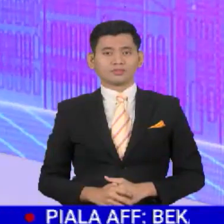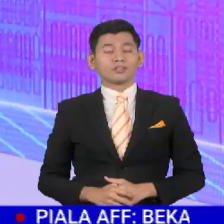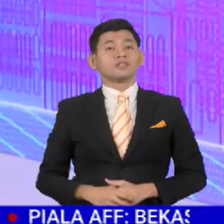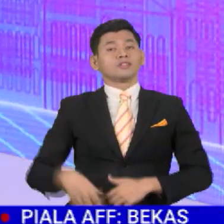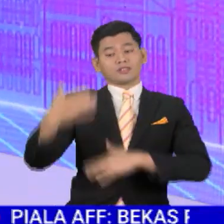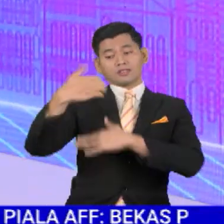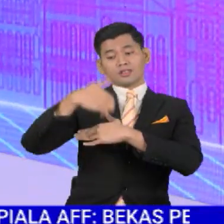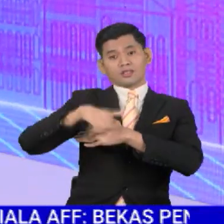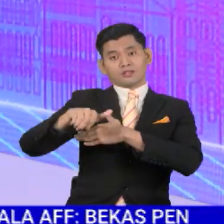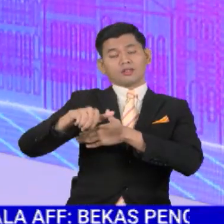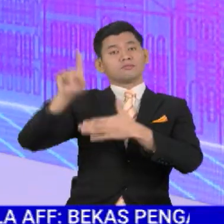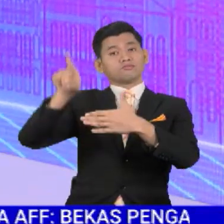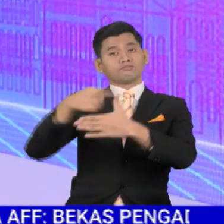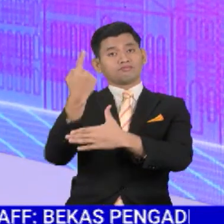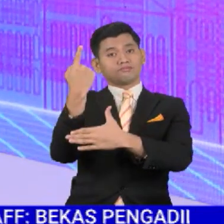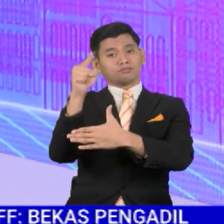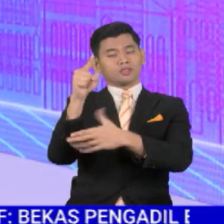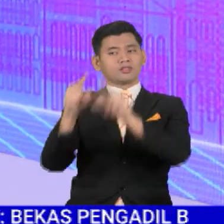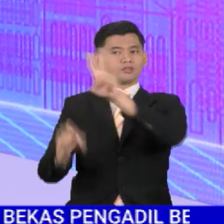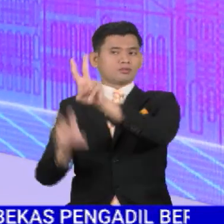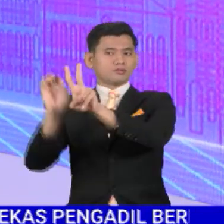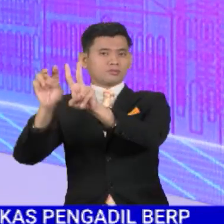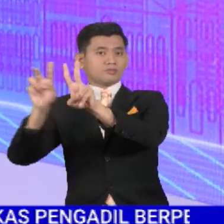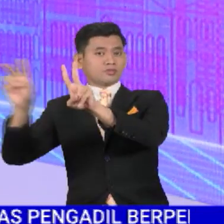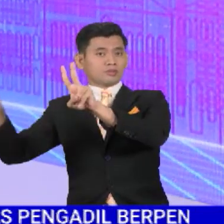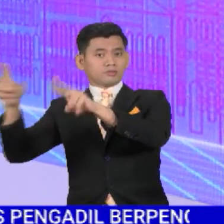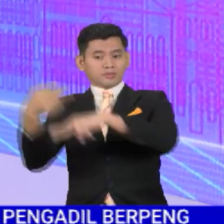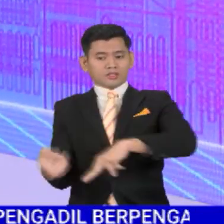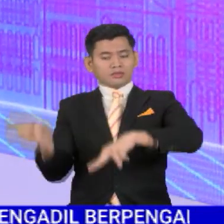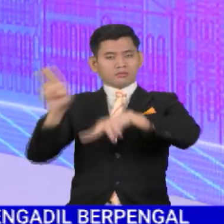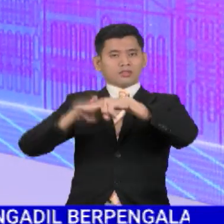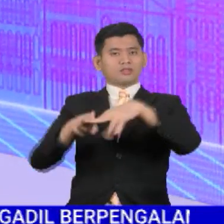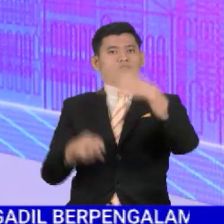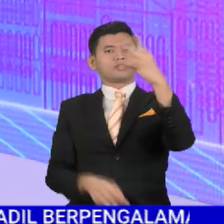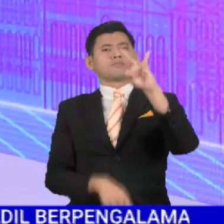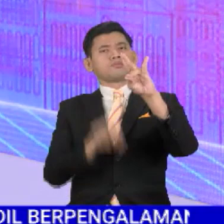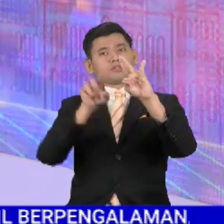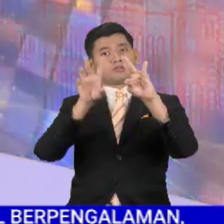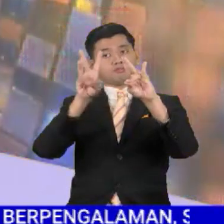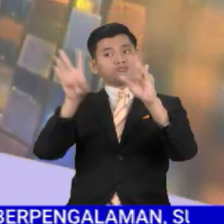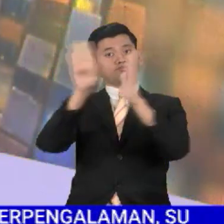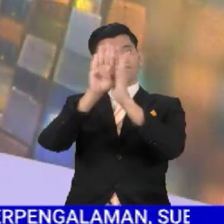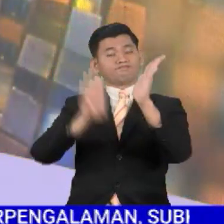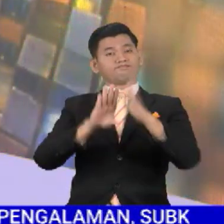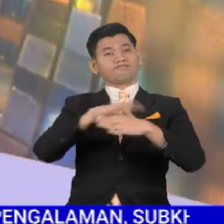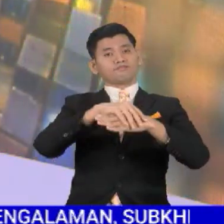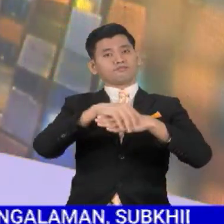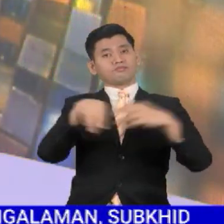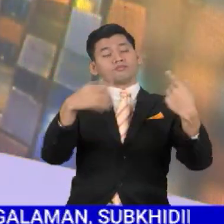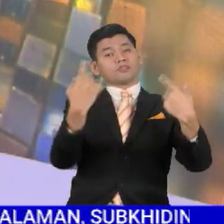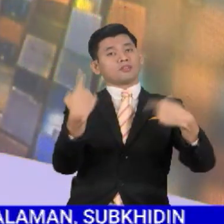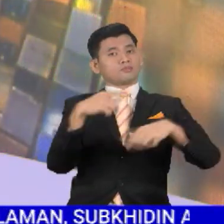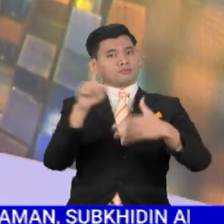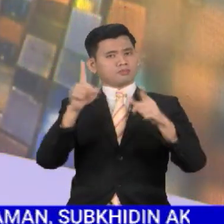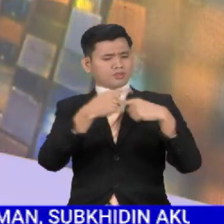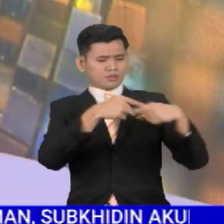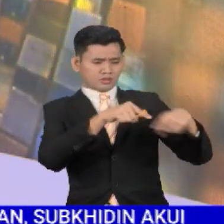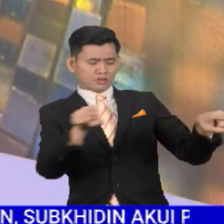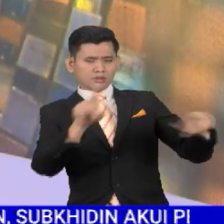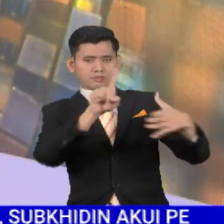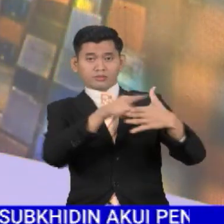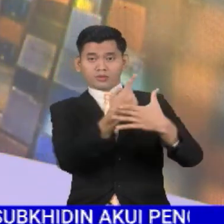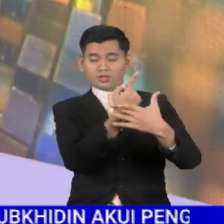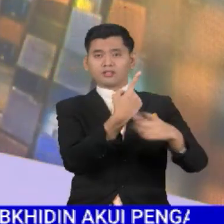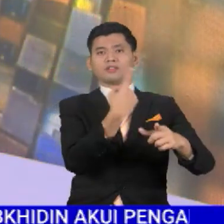export pada bulan November 2022 meningkat 17 perpuluhan 6 billion Ringgit berbanding bulan sama tahun sebelumnya